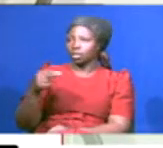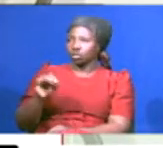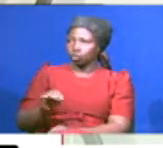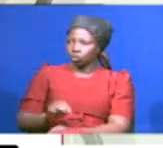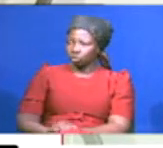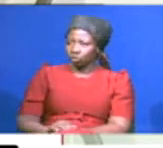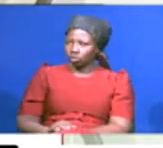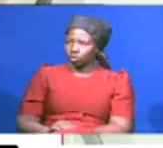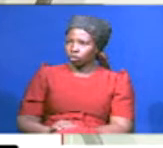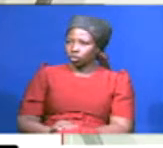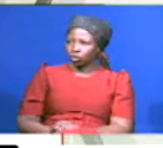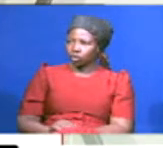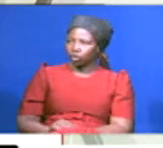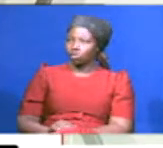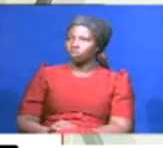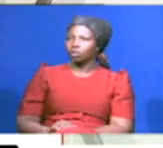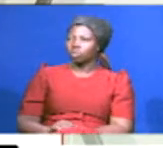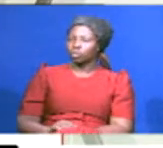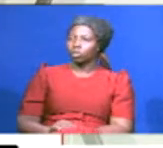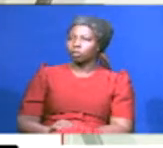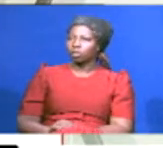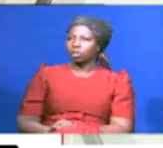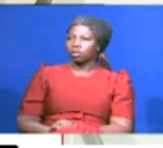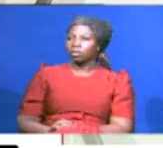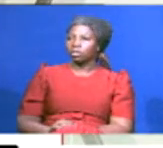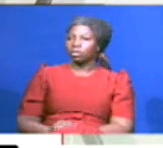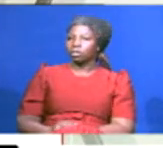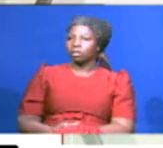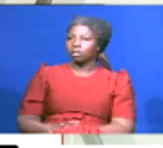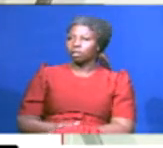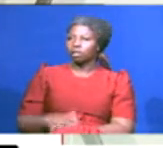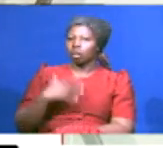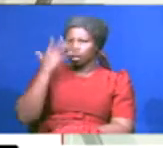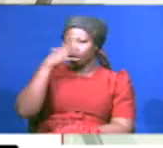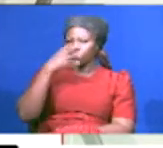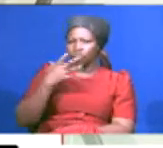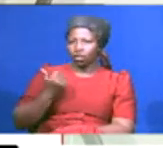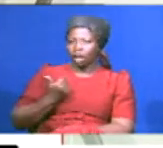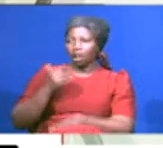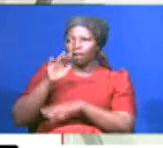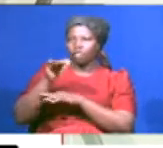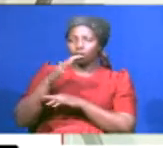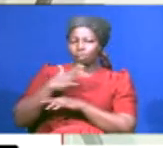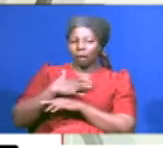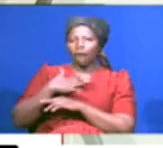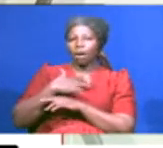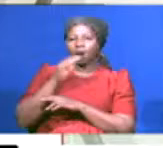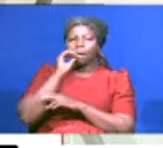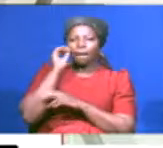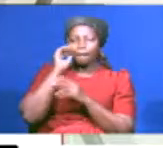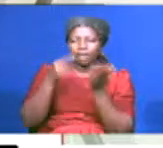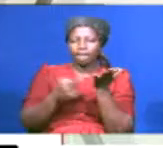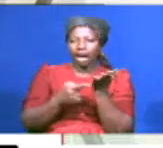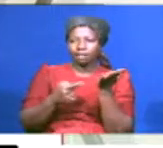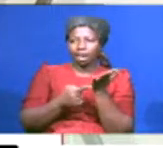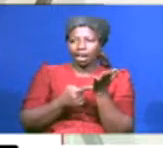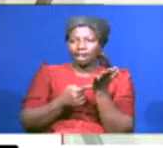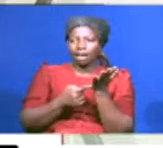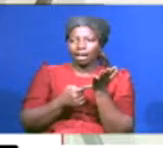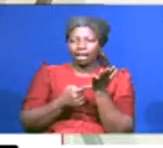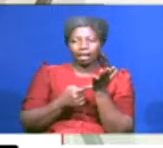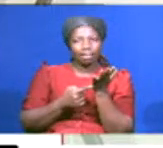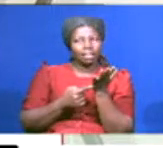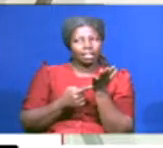mengi. Wasichana warembo, watoka kwetu kule Taita. Wadabda vele moko